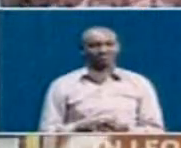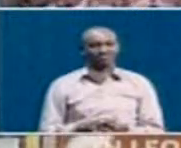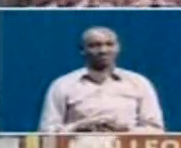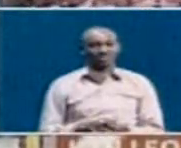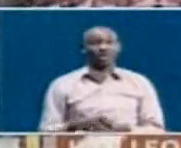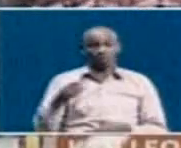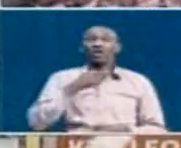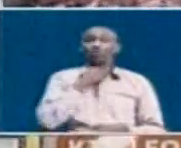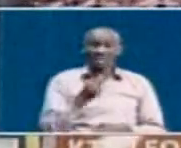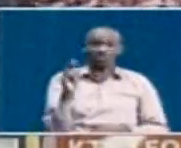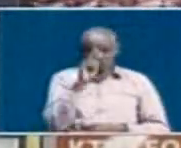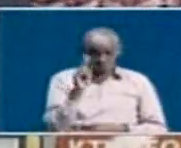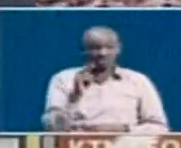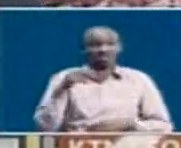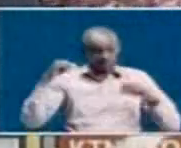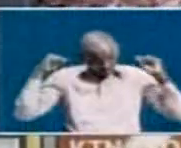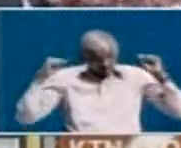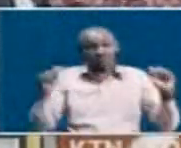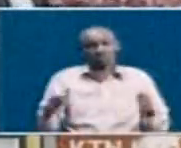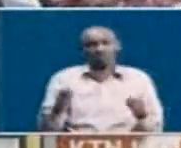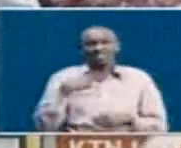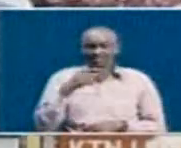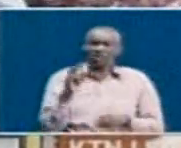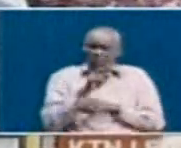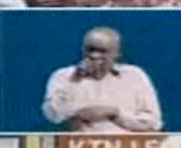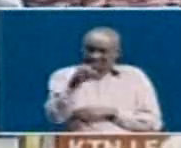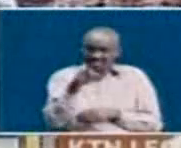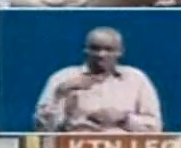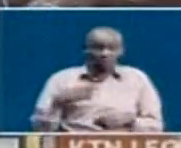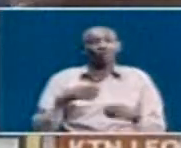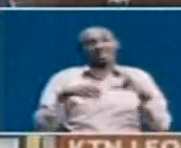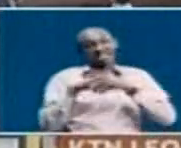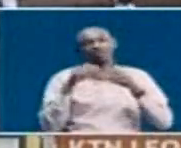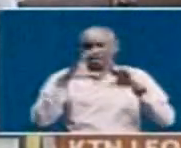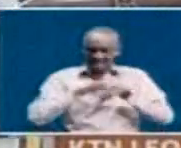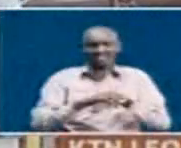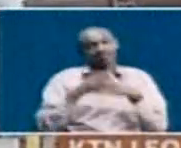And want to use pastoralism as an agent of wealth creation